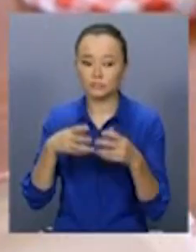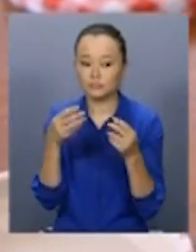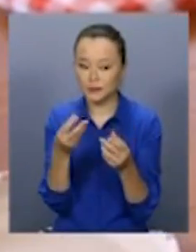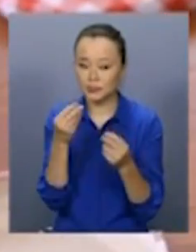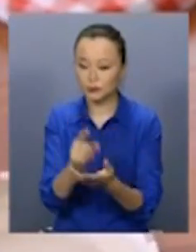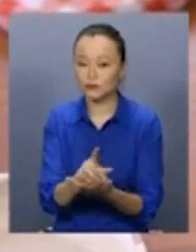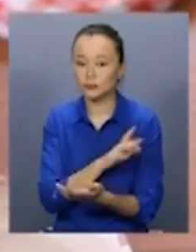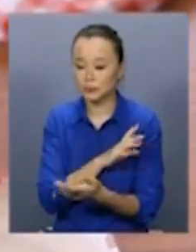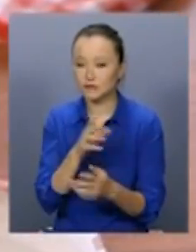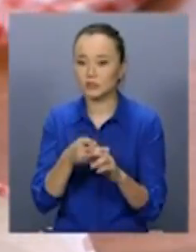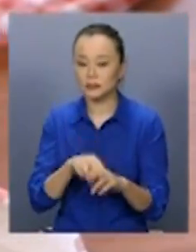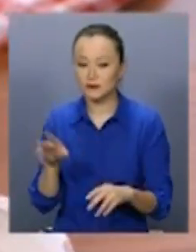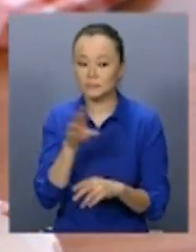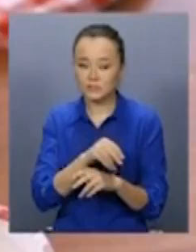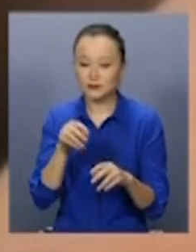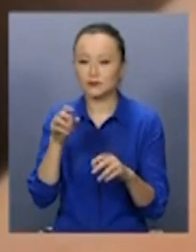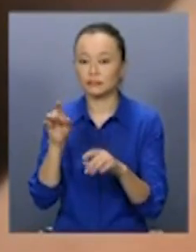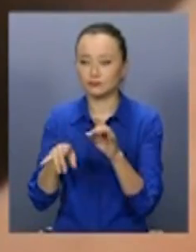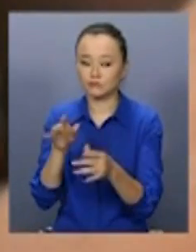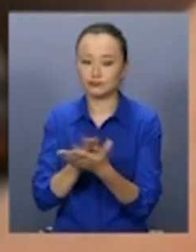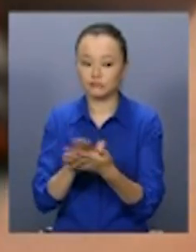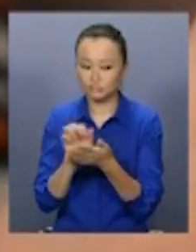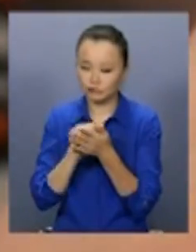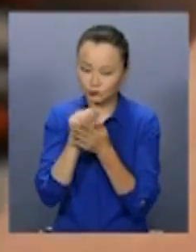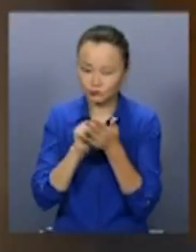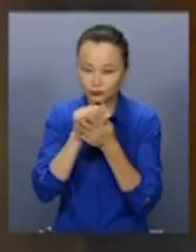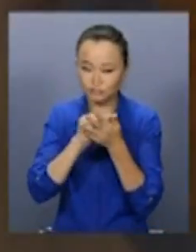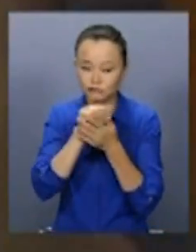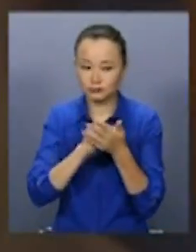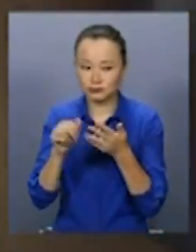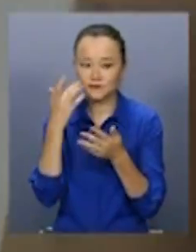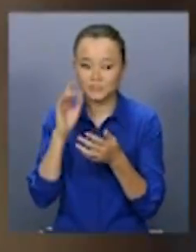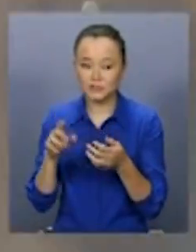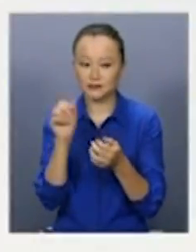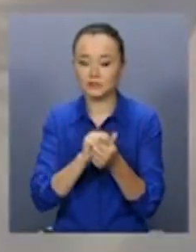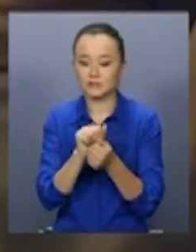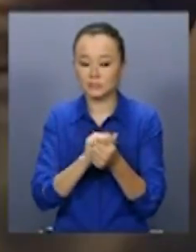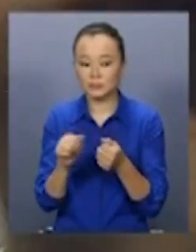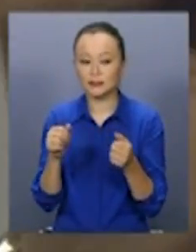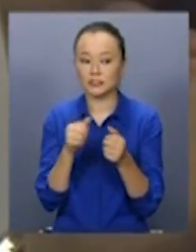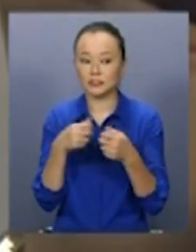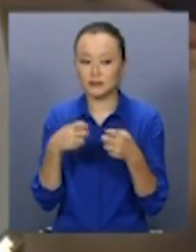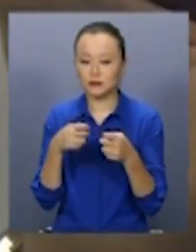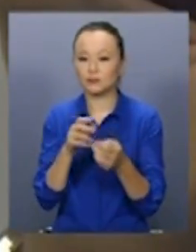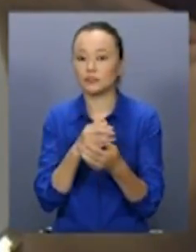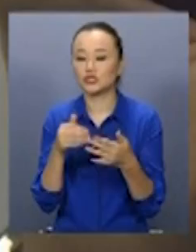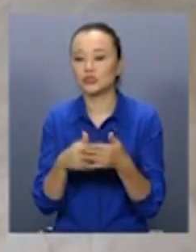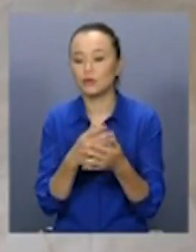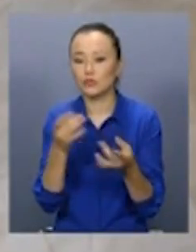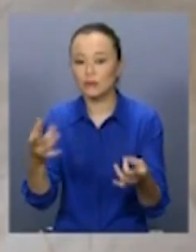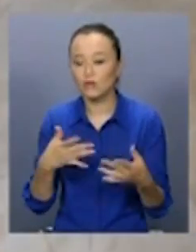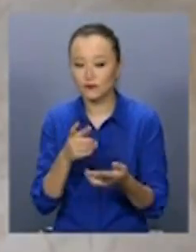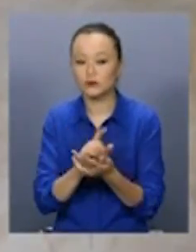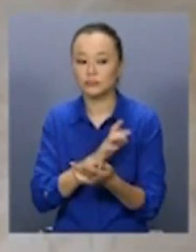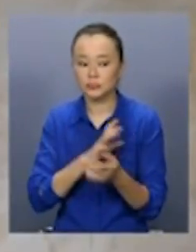болуы тиіс. Осының бәрін көбікті суда жақсылап жуып шайып алыңыз. Ескерте кететін жайт, ыдыс жууға арналған ысқыш жаңа болуы тиіс. Қажет ыдыстарды